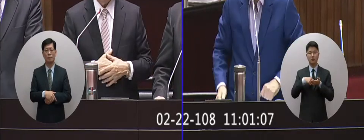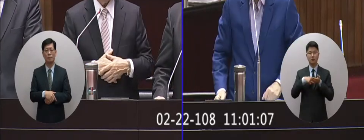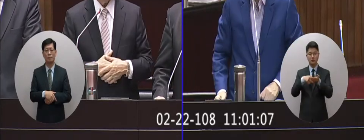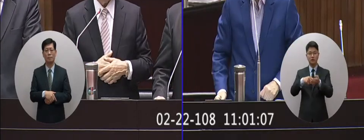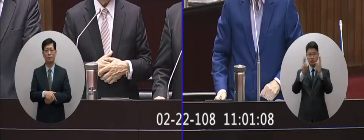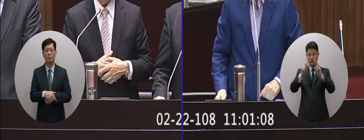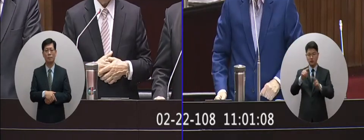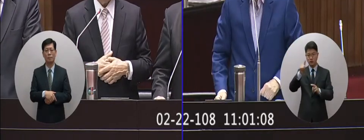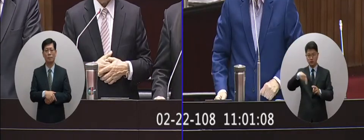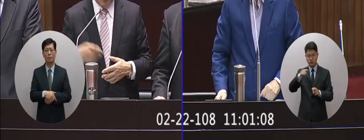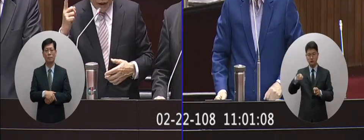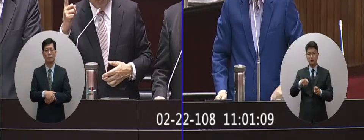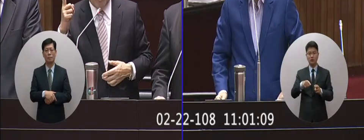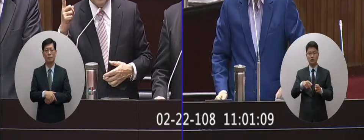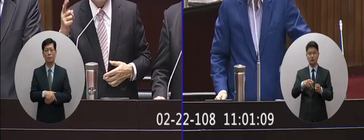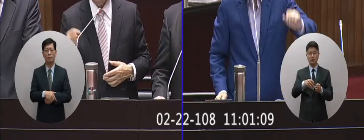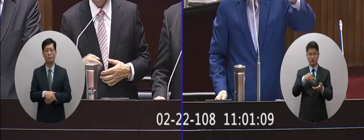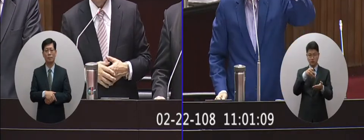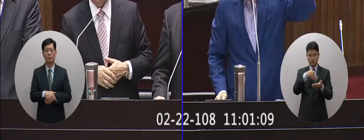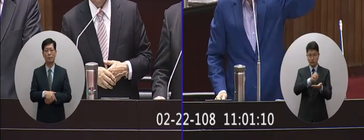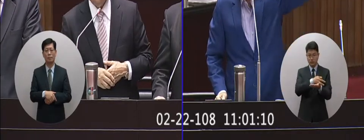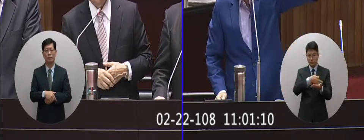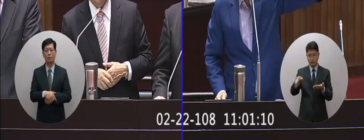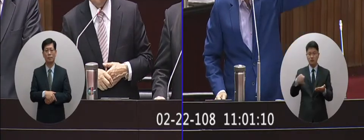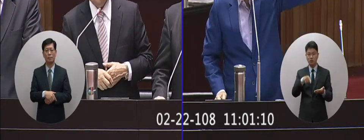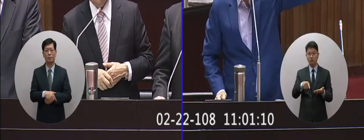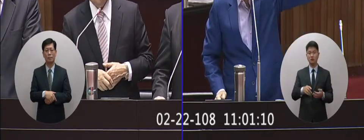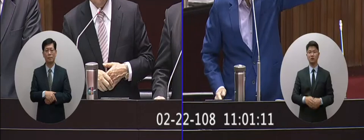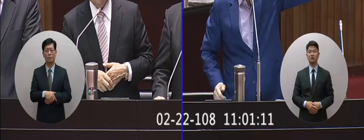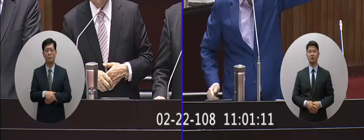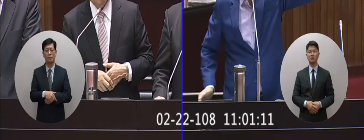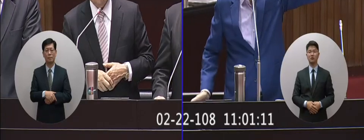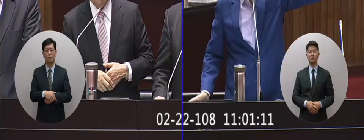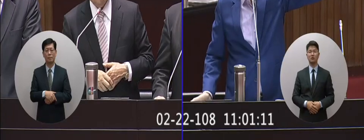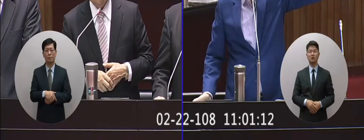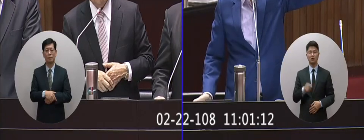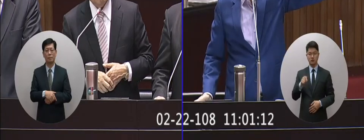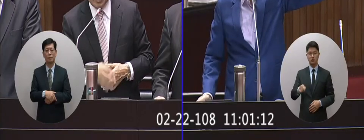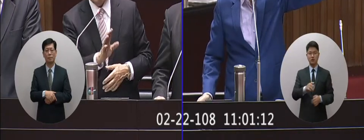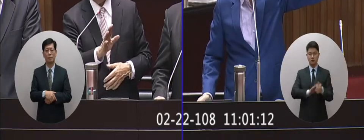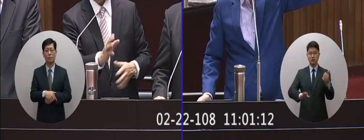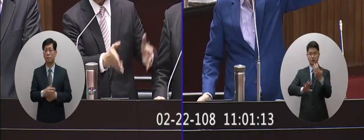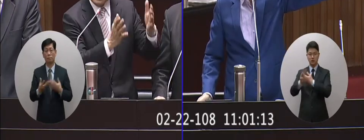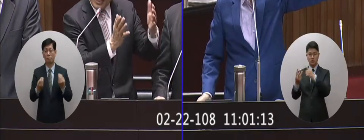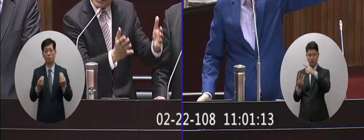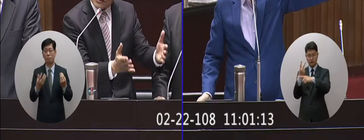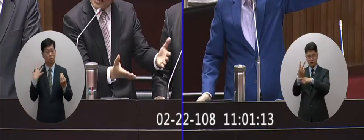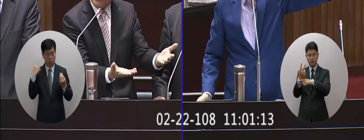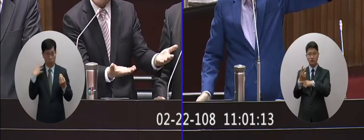电子联署。 多一个方便， 我排斥了1/3人的机会哦。 没有，原来的照样